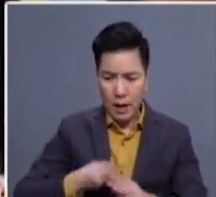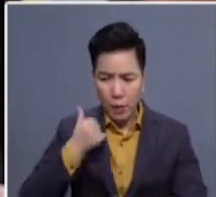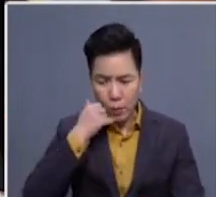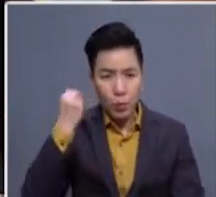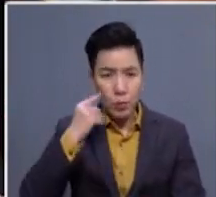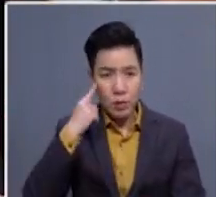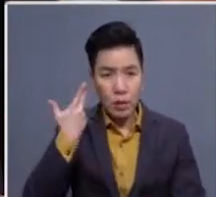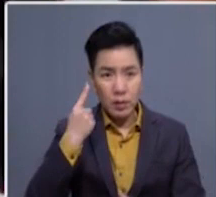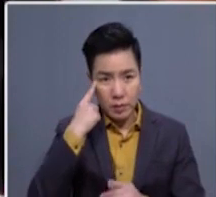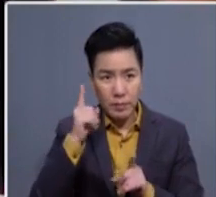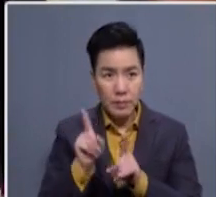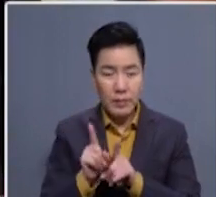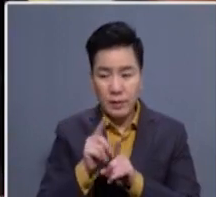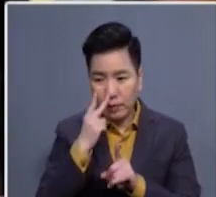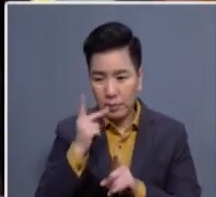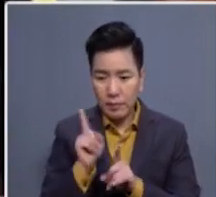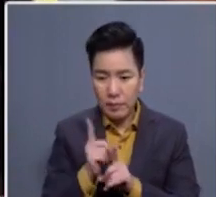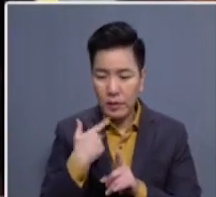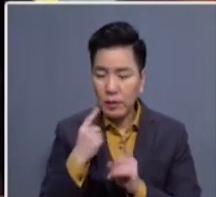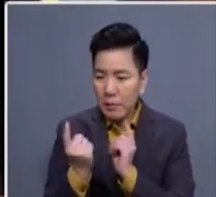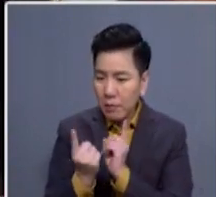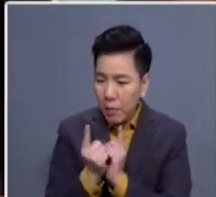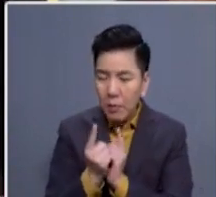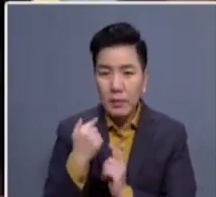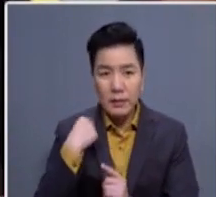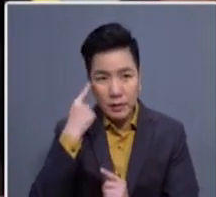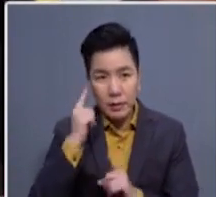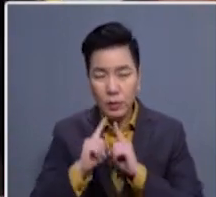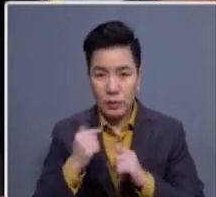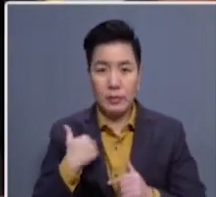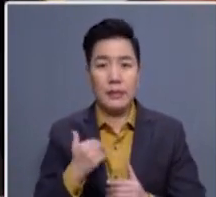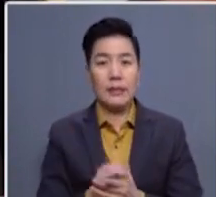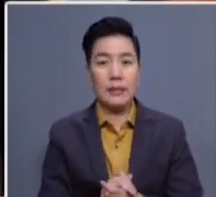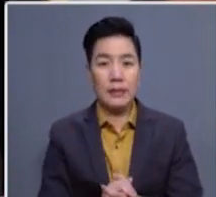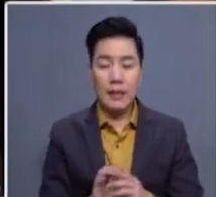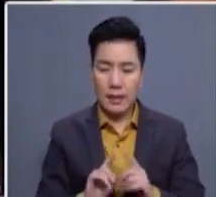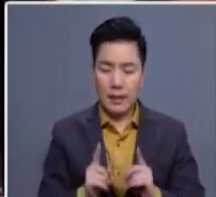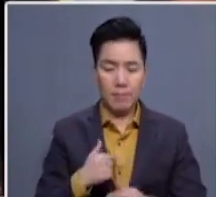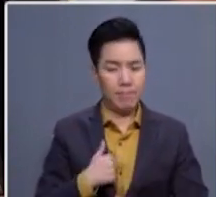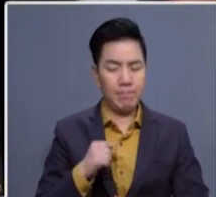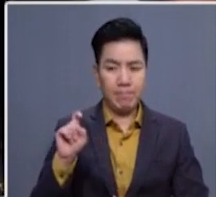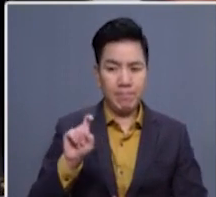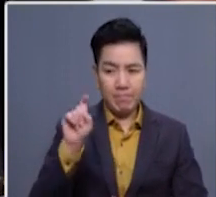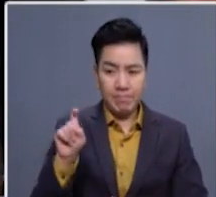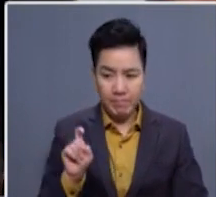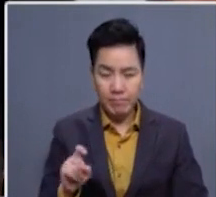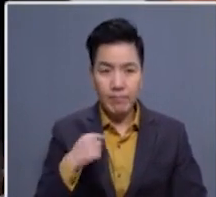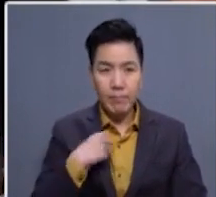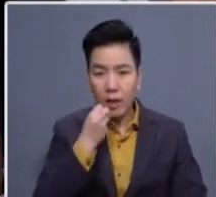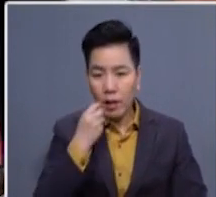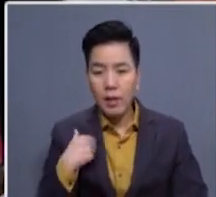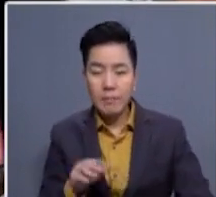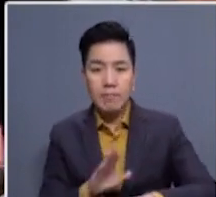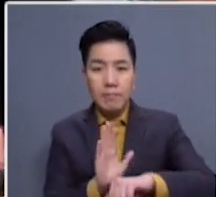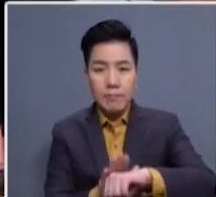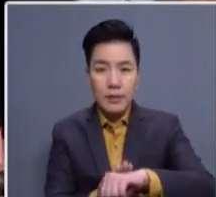ราเพราะคุณนุกจะแบบว่าแล้วเราจะเบอร์โทรคุณนุกด้วยได้ด้วยนะคะก็เริ่มทำแม่นก็เลยเนี่ยพักคุณนุ